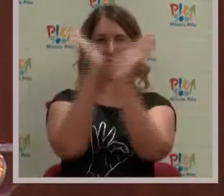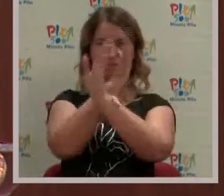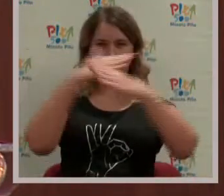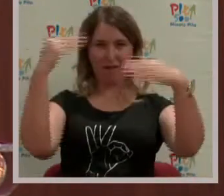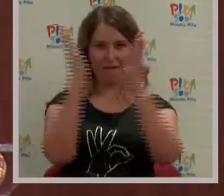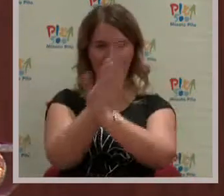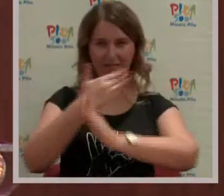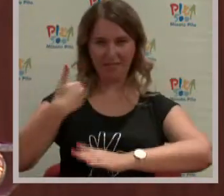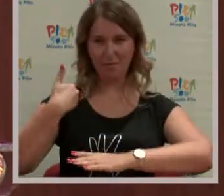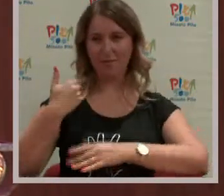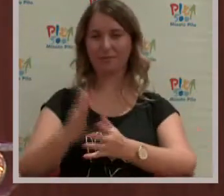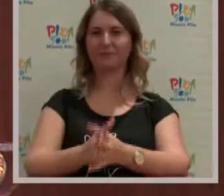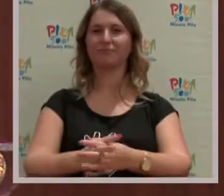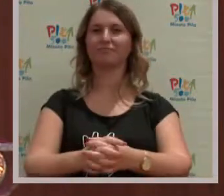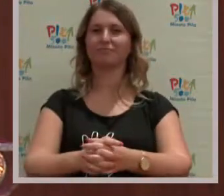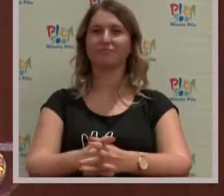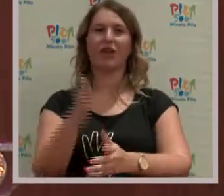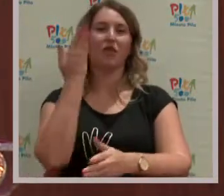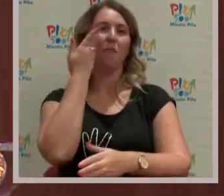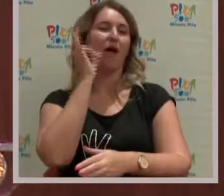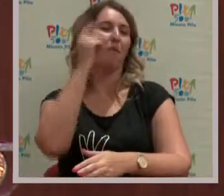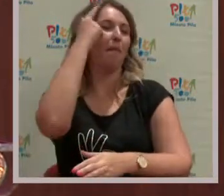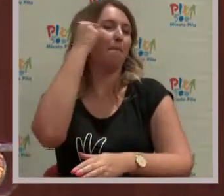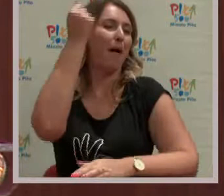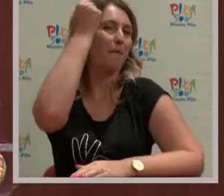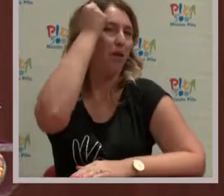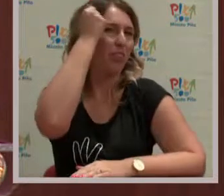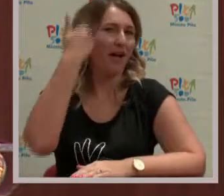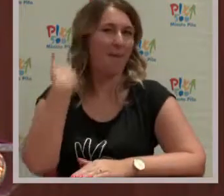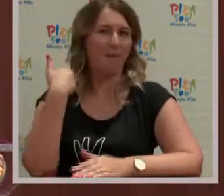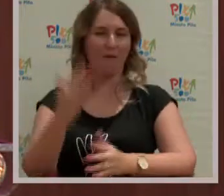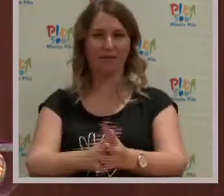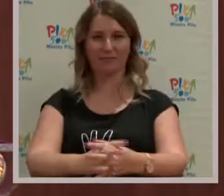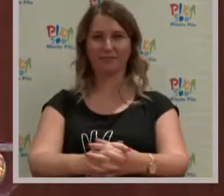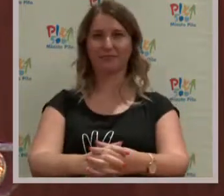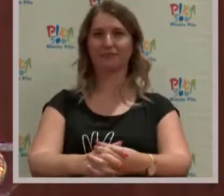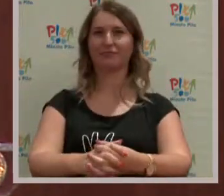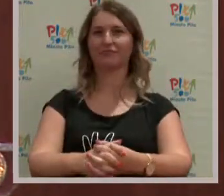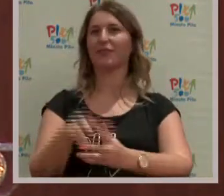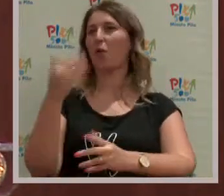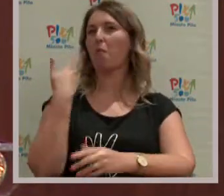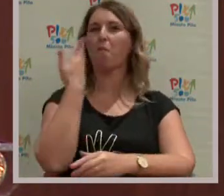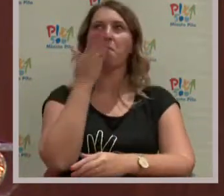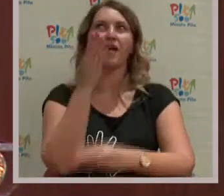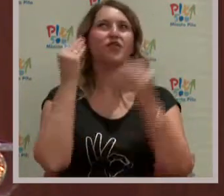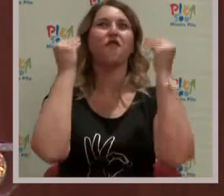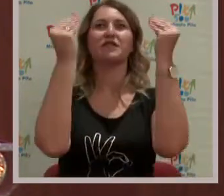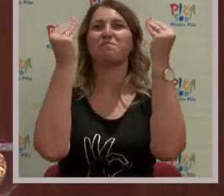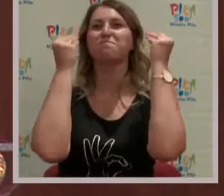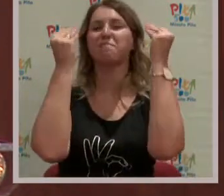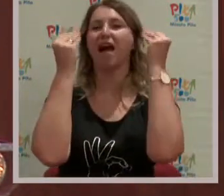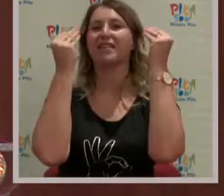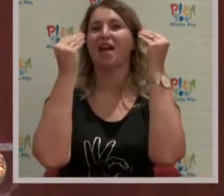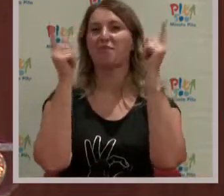to bardzo dobra pamiątka po tym niezwykłym wydarzeniu. Ja